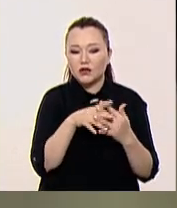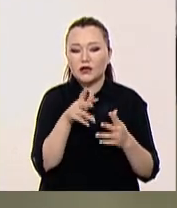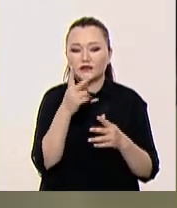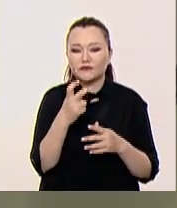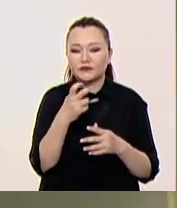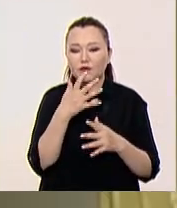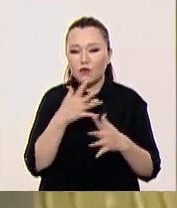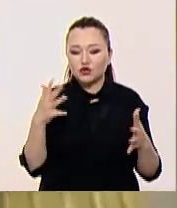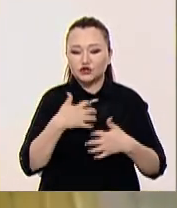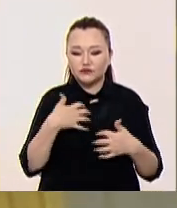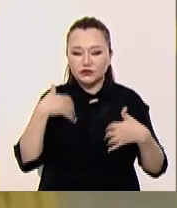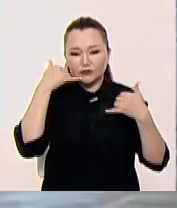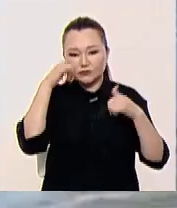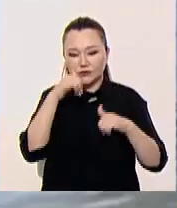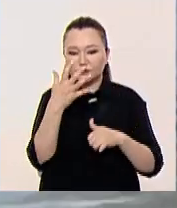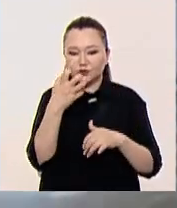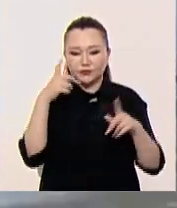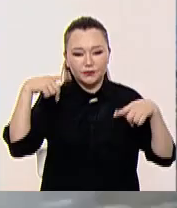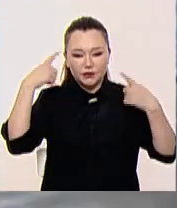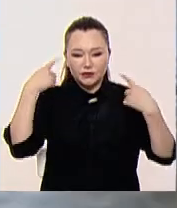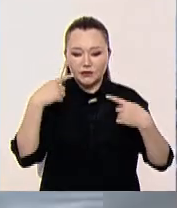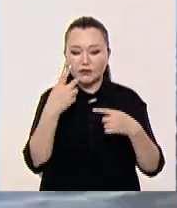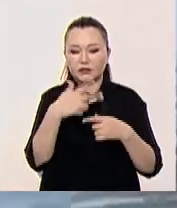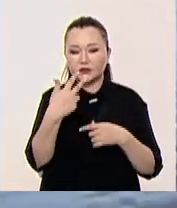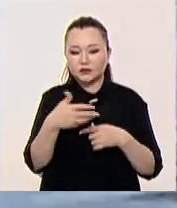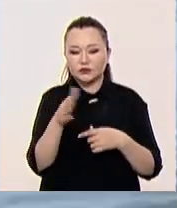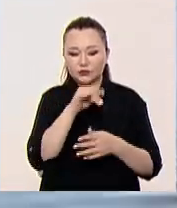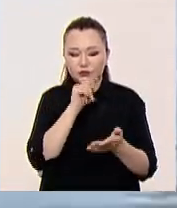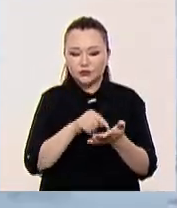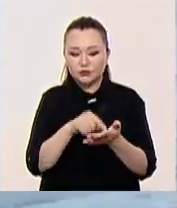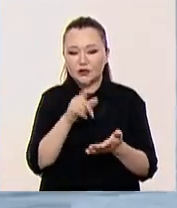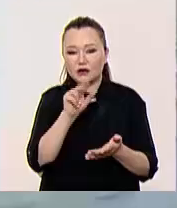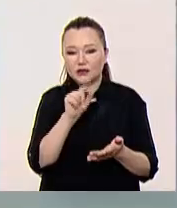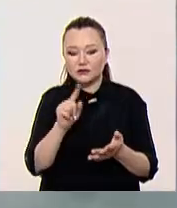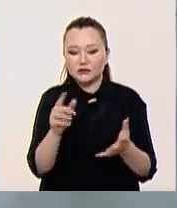200-ден астам ірі қара, 500-ге жуық қой және 30 шақты тауық пен қаз